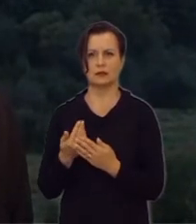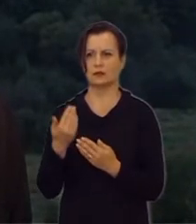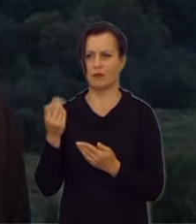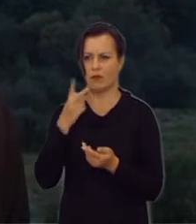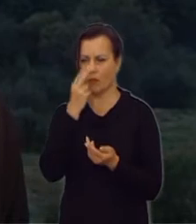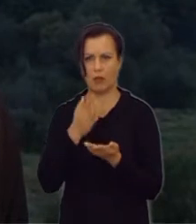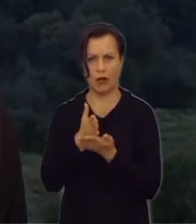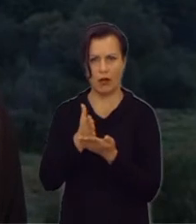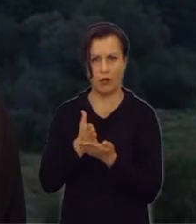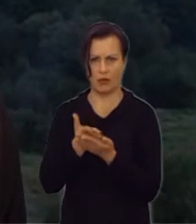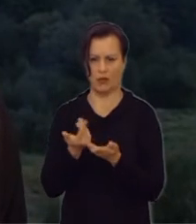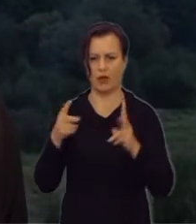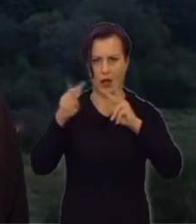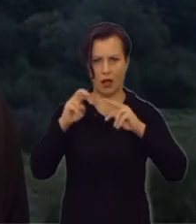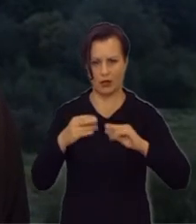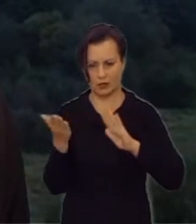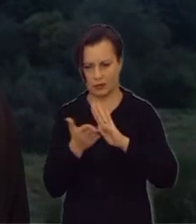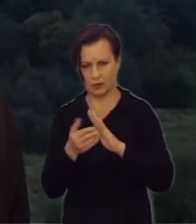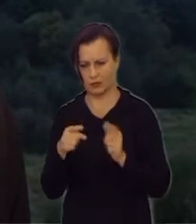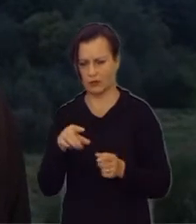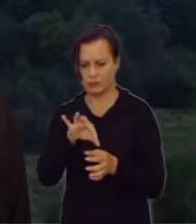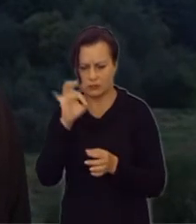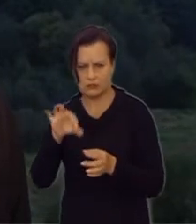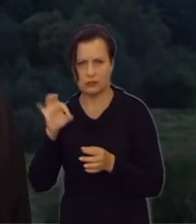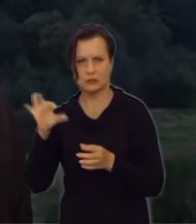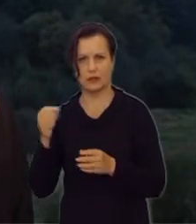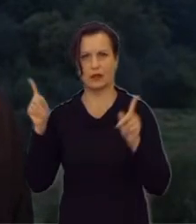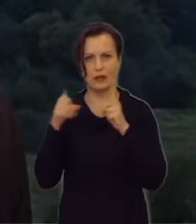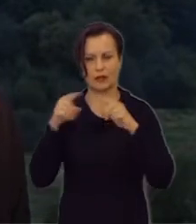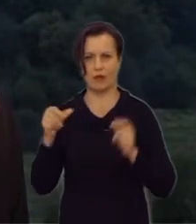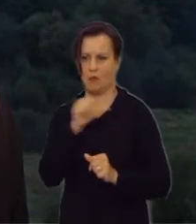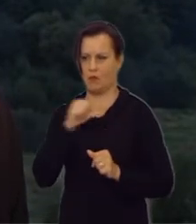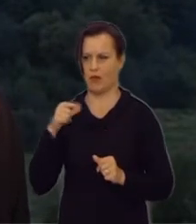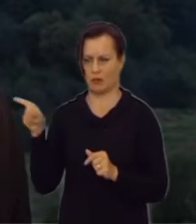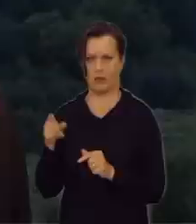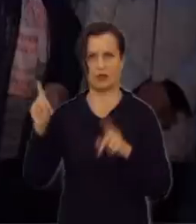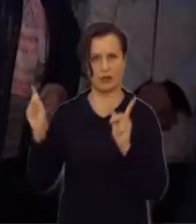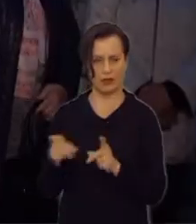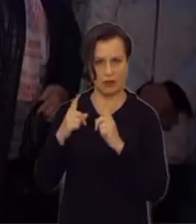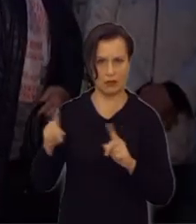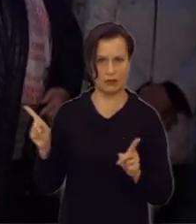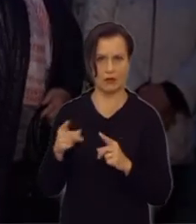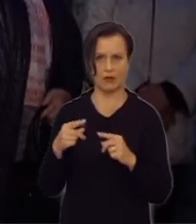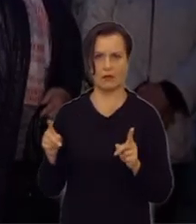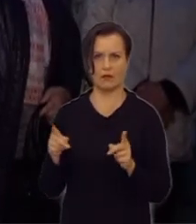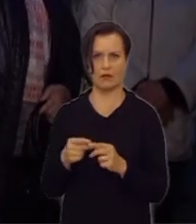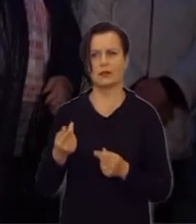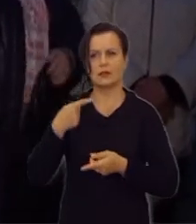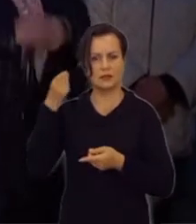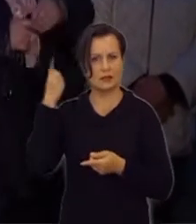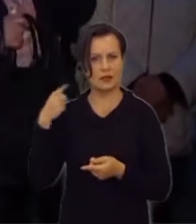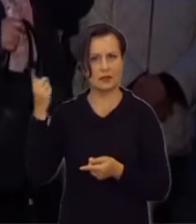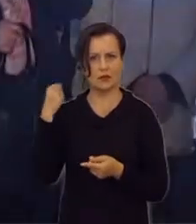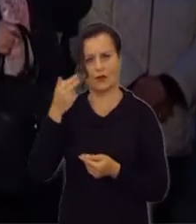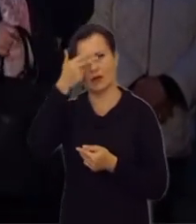tos papračius net ir archyvose, parinkusi dainų ir pati dainavusi daug dainų